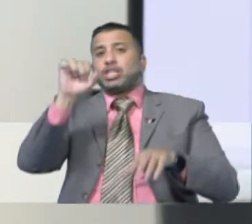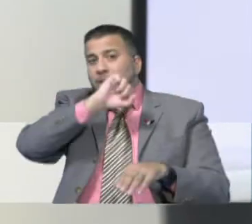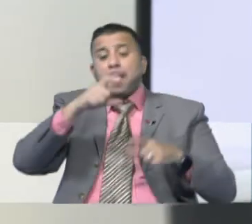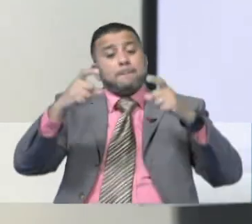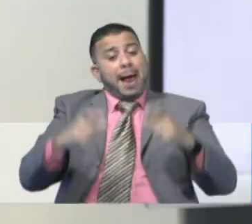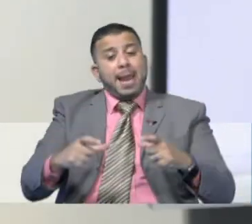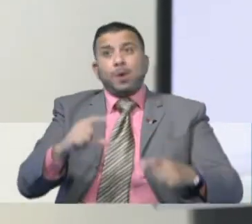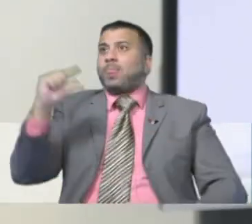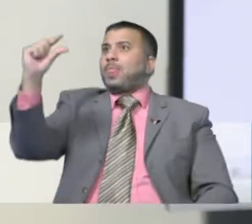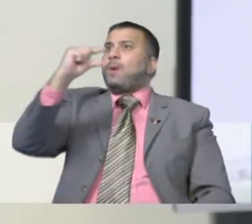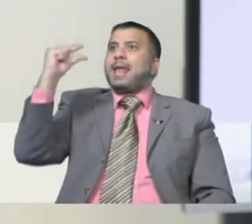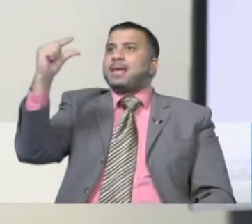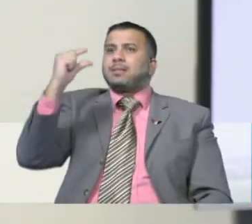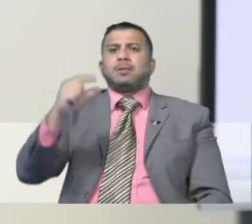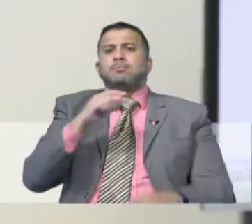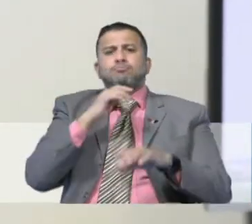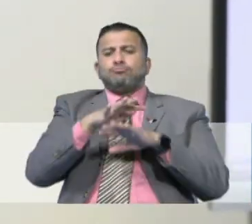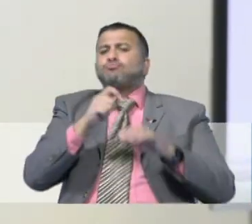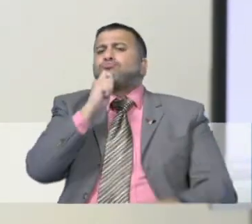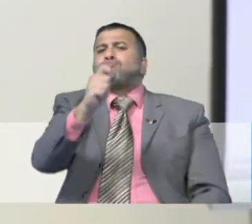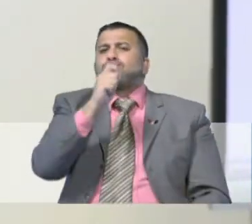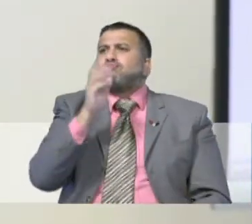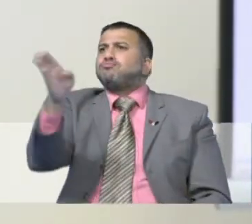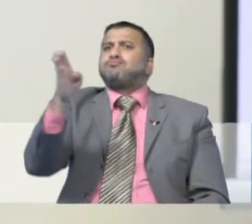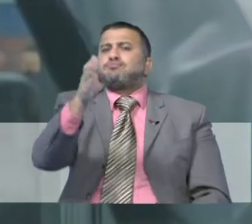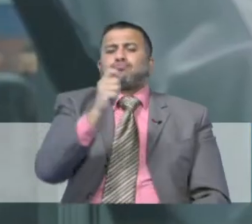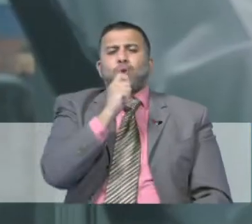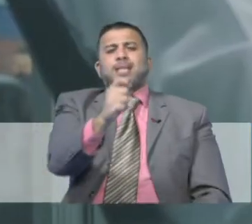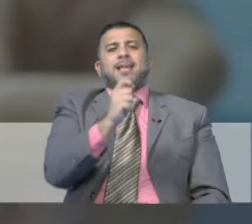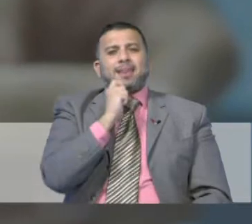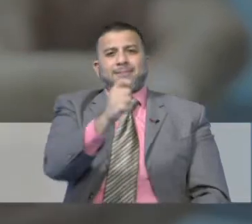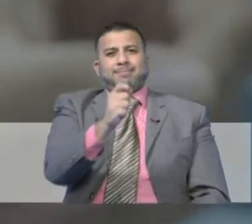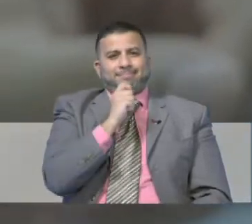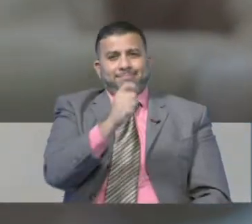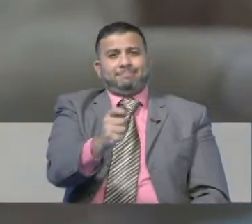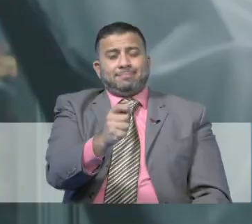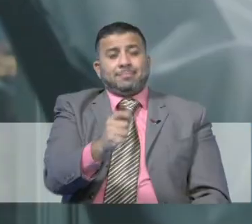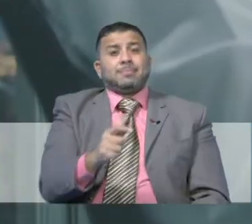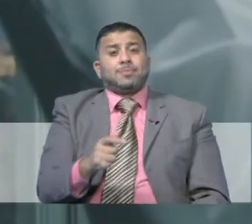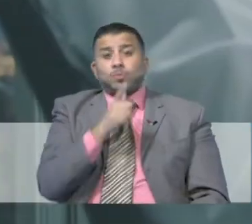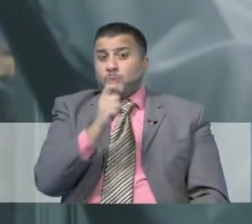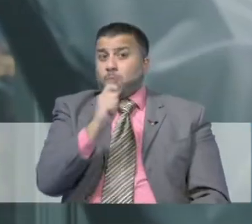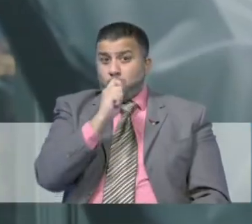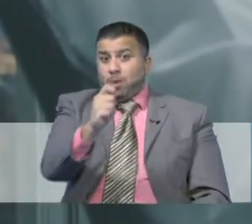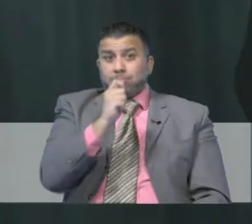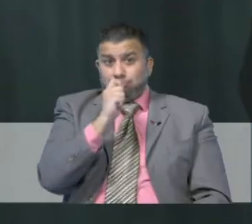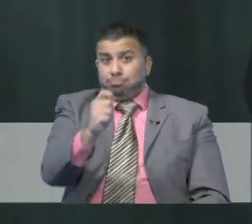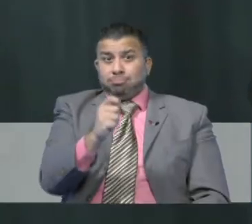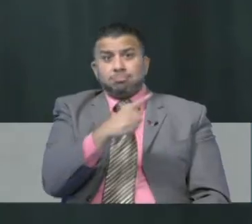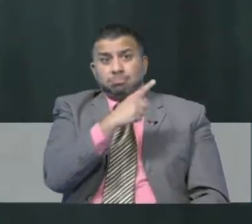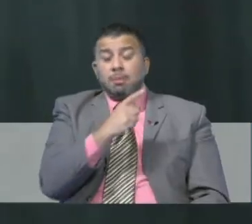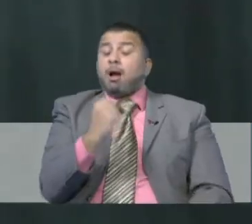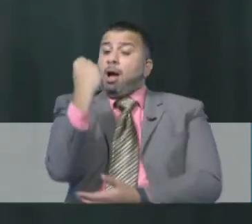محلياً ودولياً من خلال شبكة من المراسلين. المراسلون حجر أساس أخبار